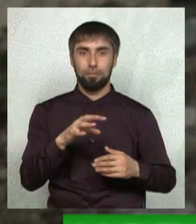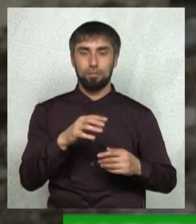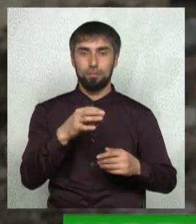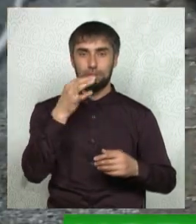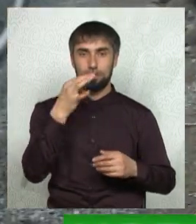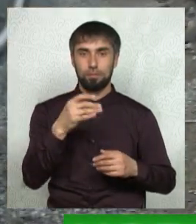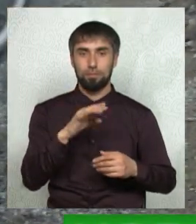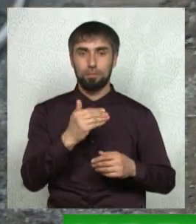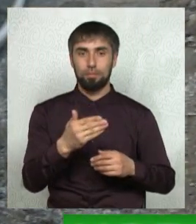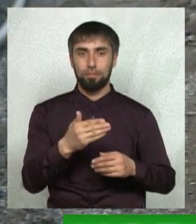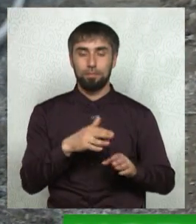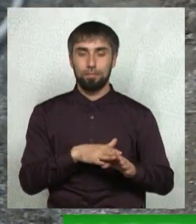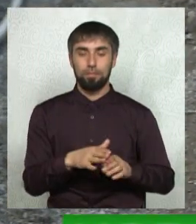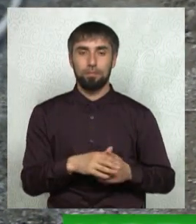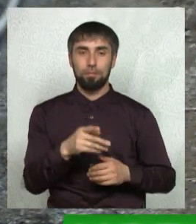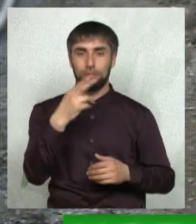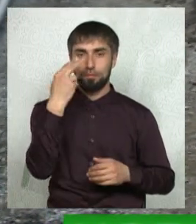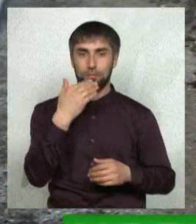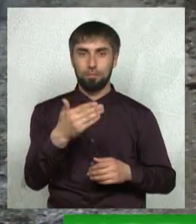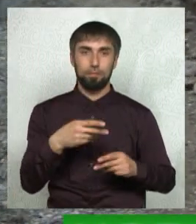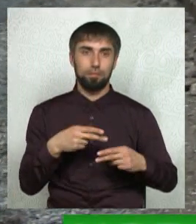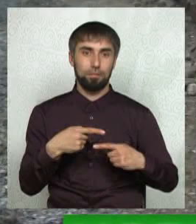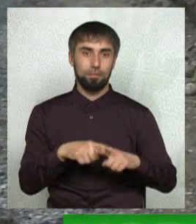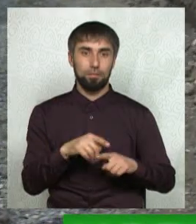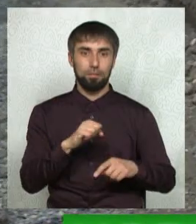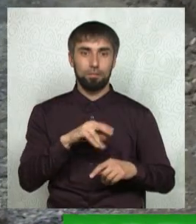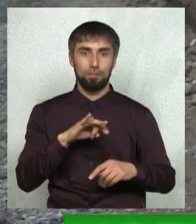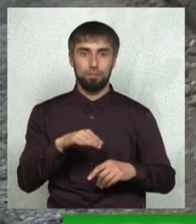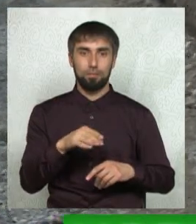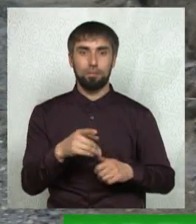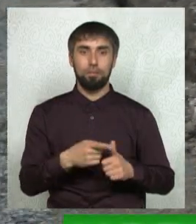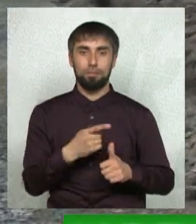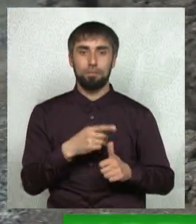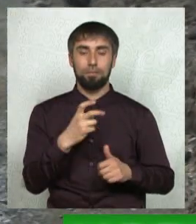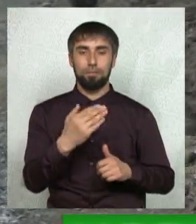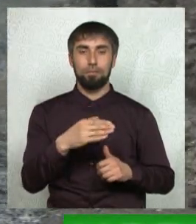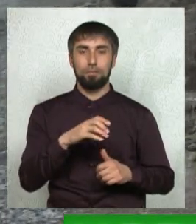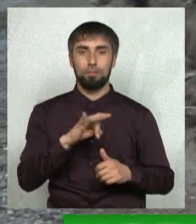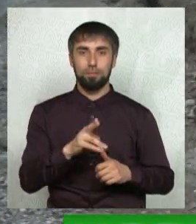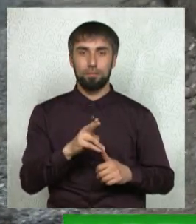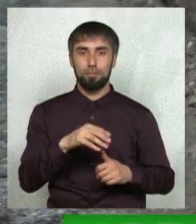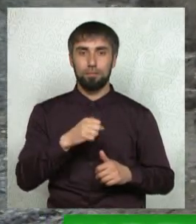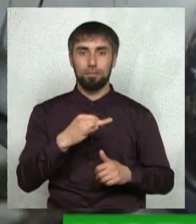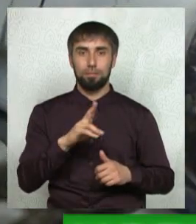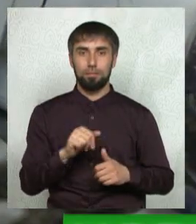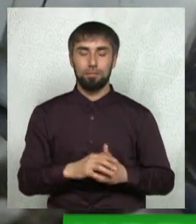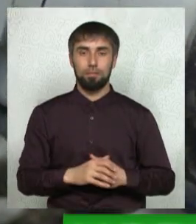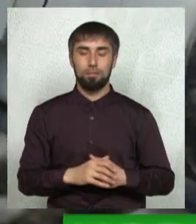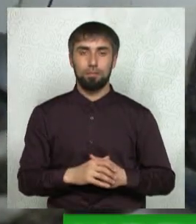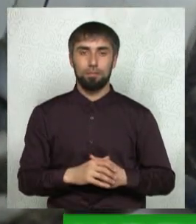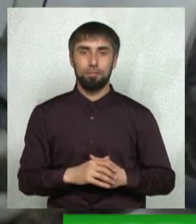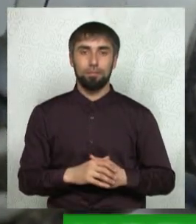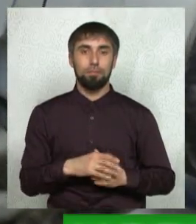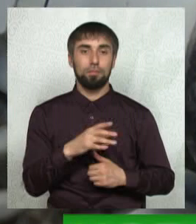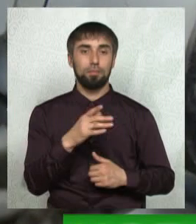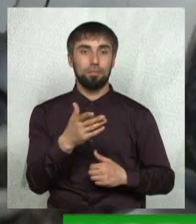трубы. Итальянские технологии, аппараты, они у него стыковой пайкой.